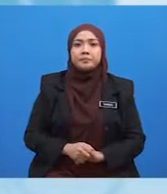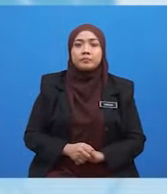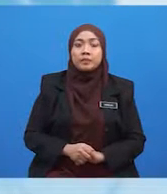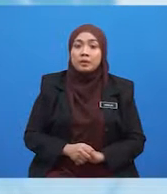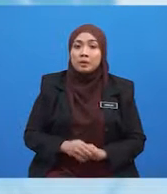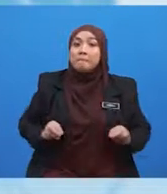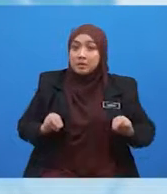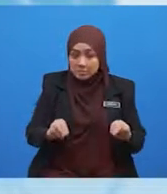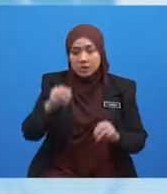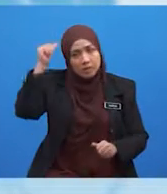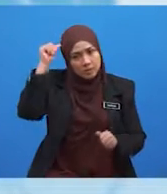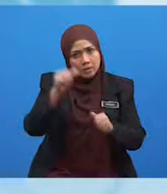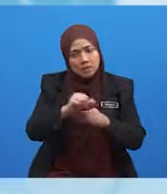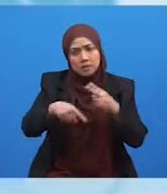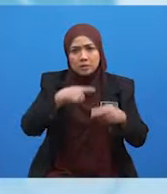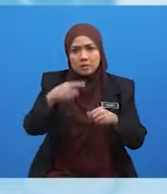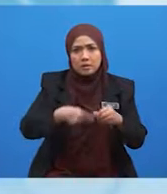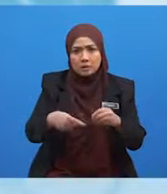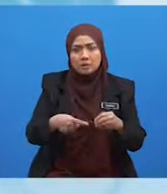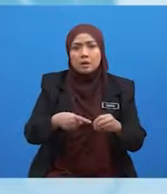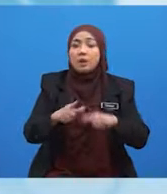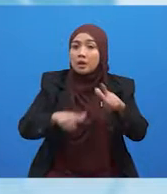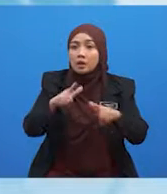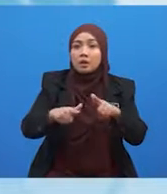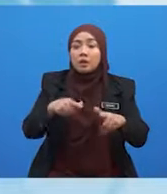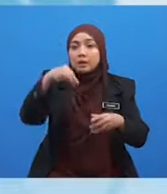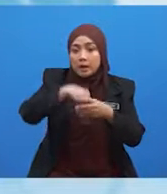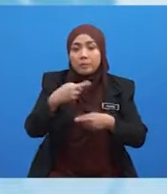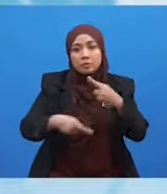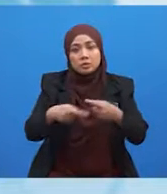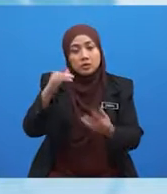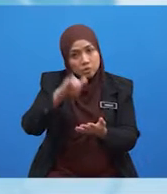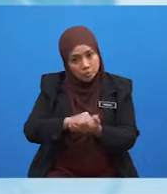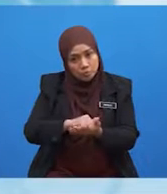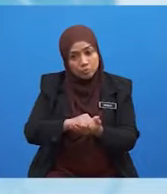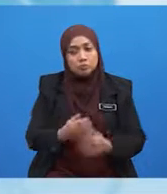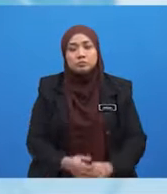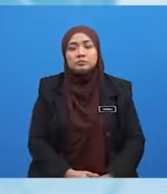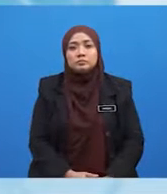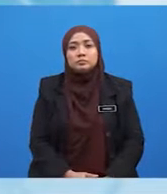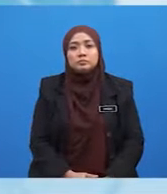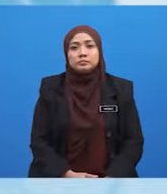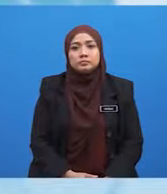Masih ingatkah lagi tentang langkah-langkah dalam proses pemasaran itu